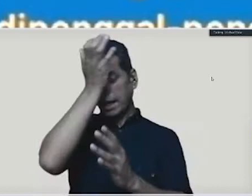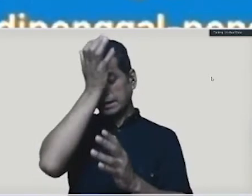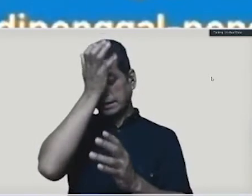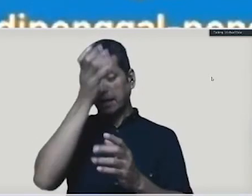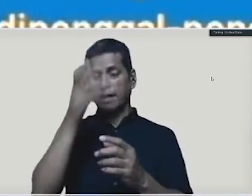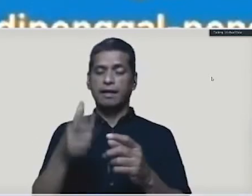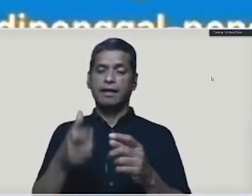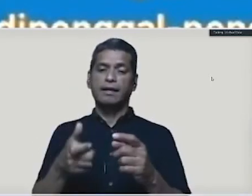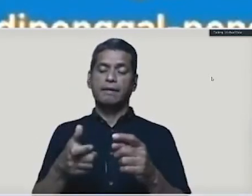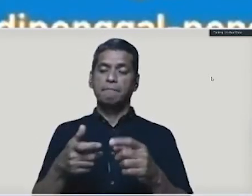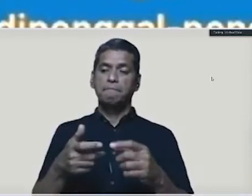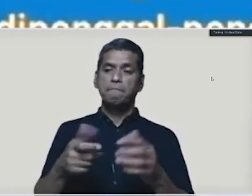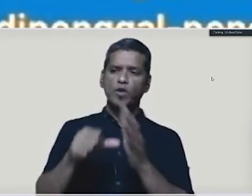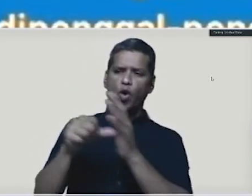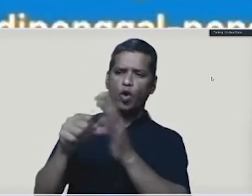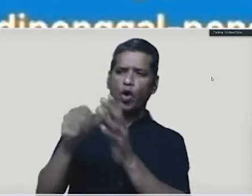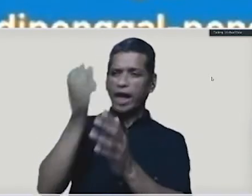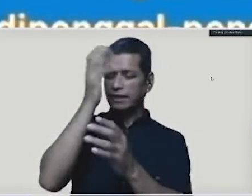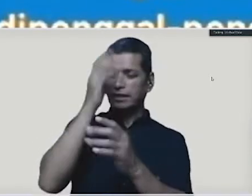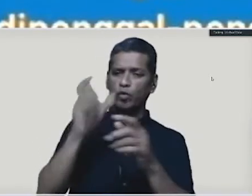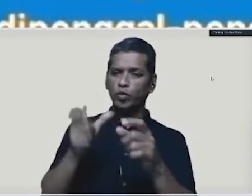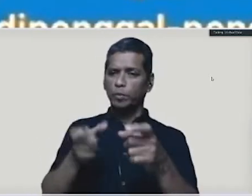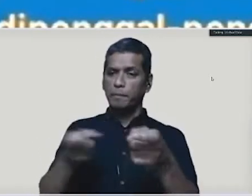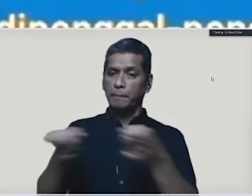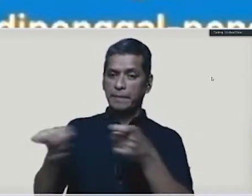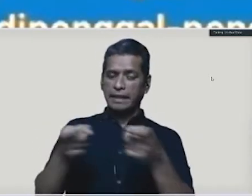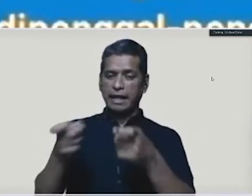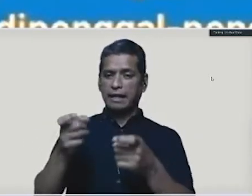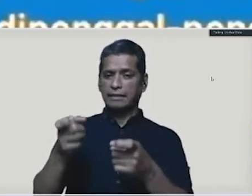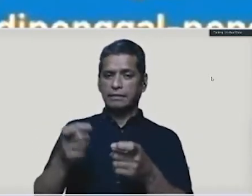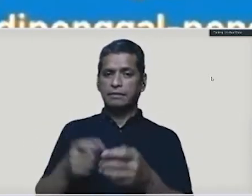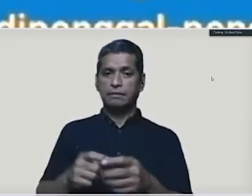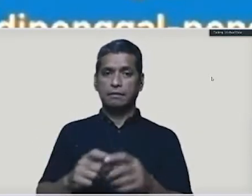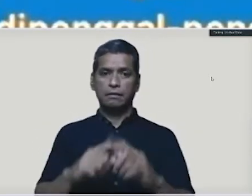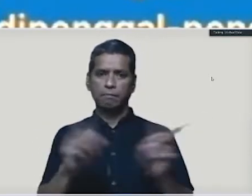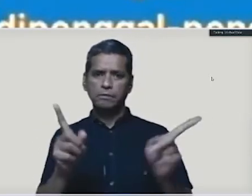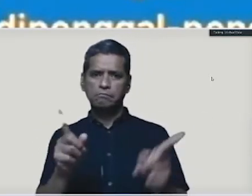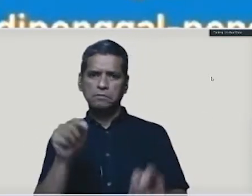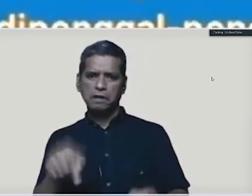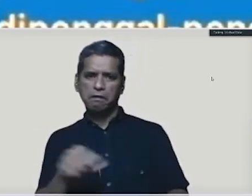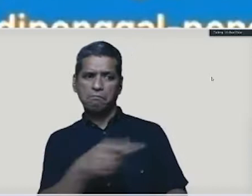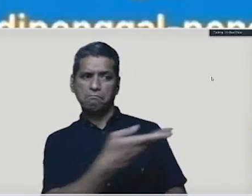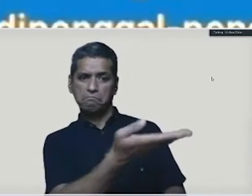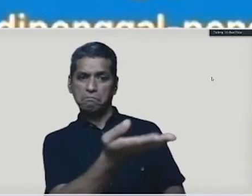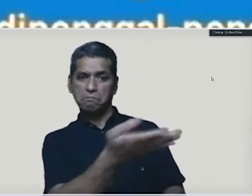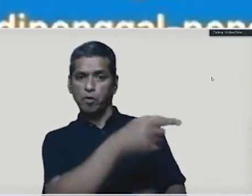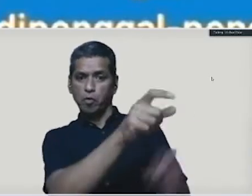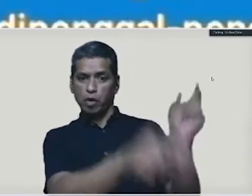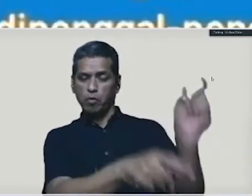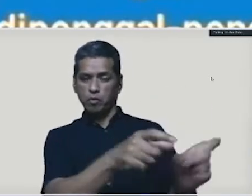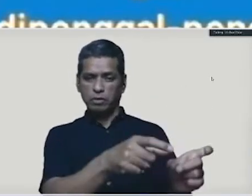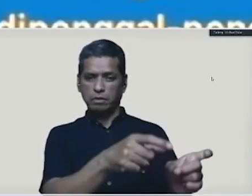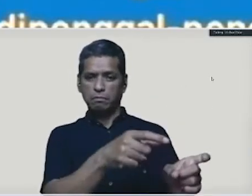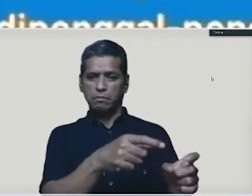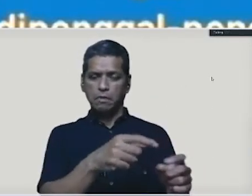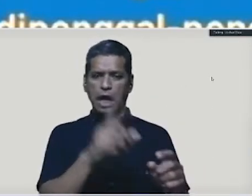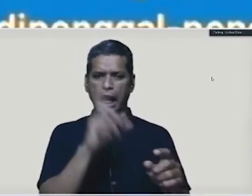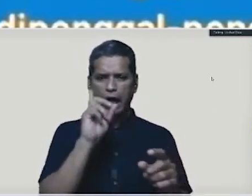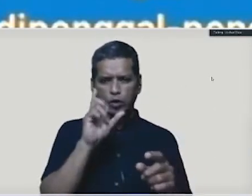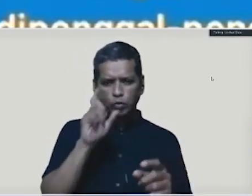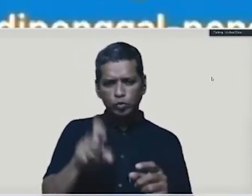diuji untuk sekarang terletak beritahu mimpiku